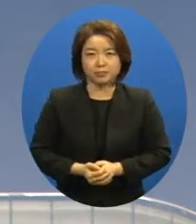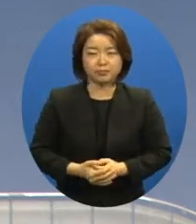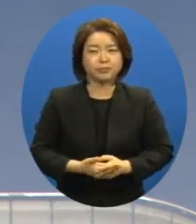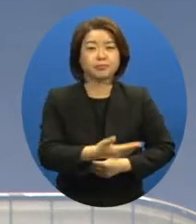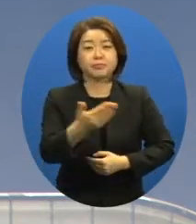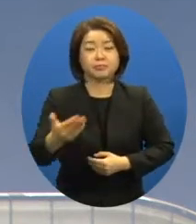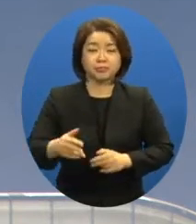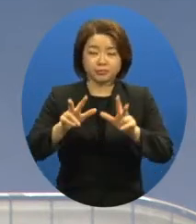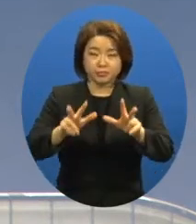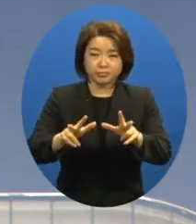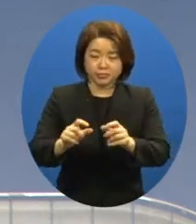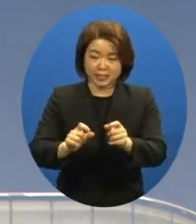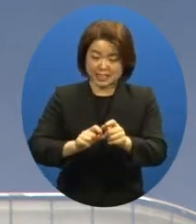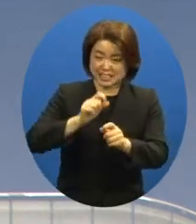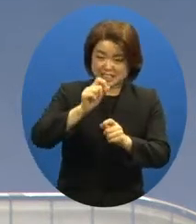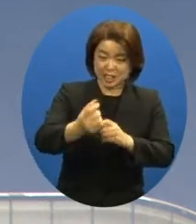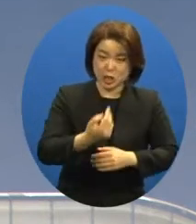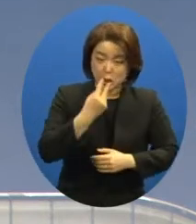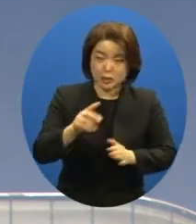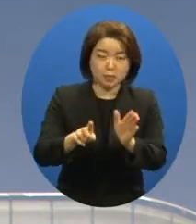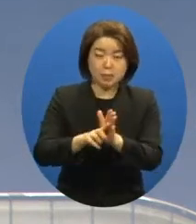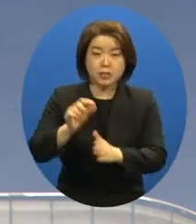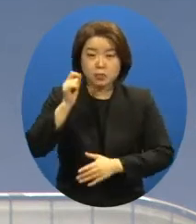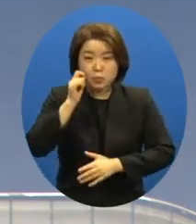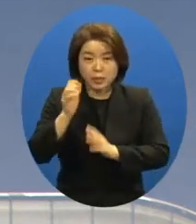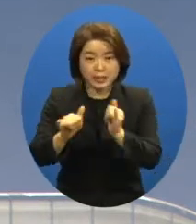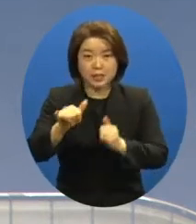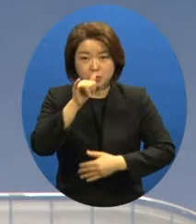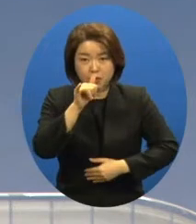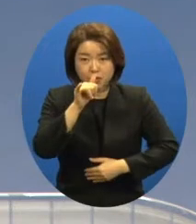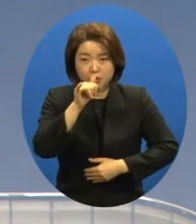여러분, 아직도 영생이 믿어지지 않는 사람이 있습니까?